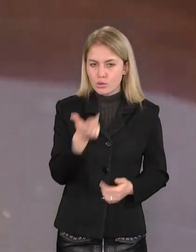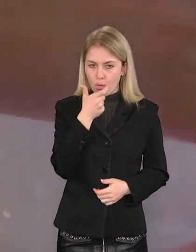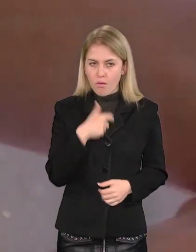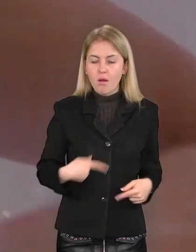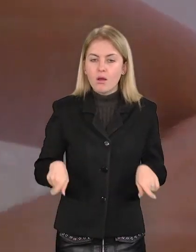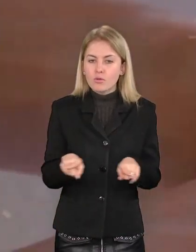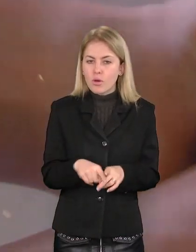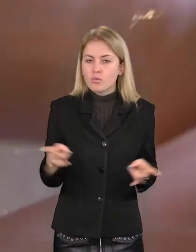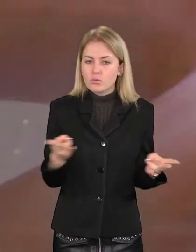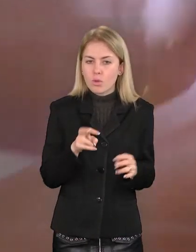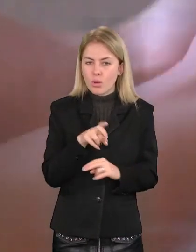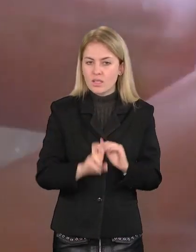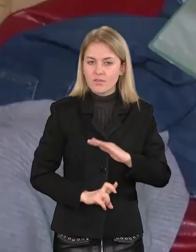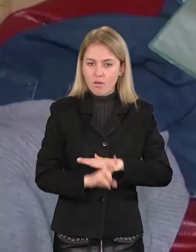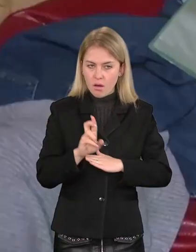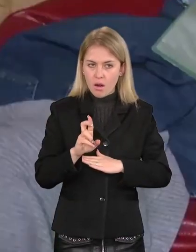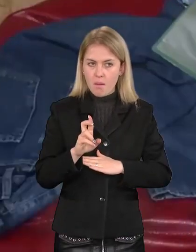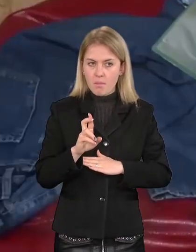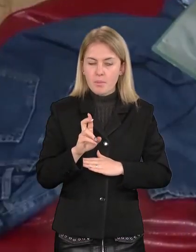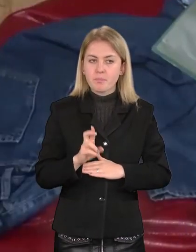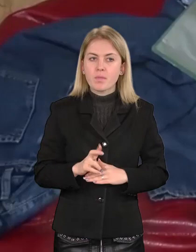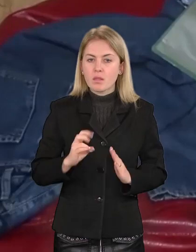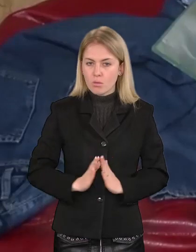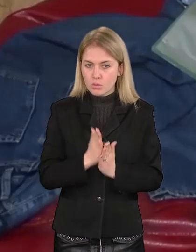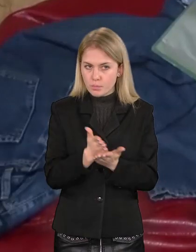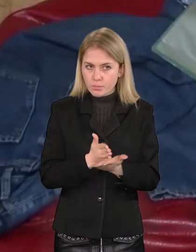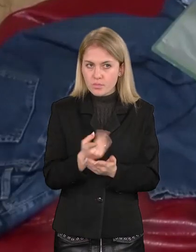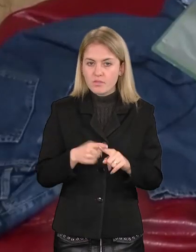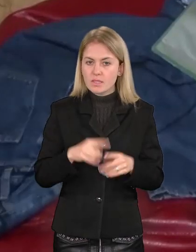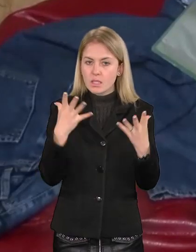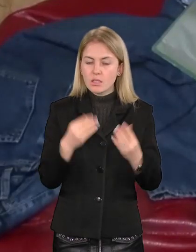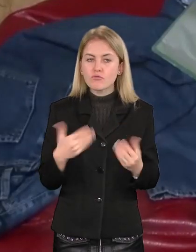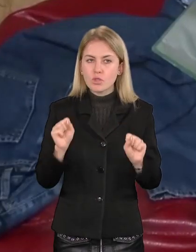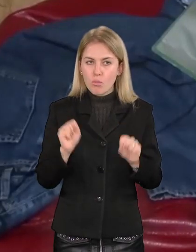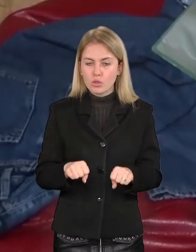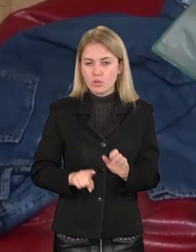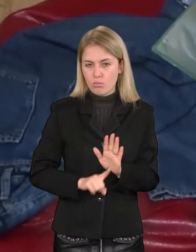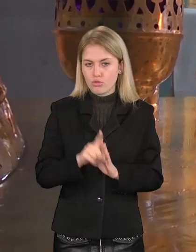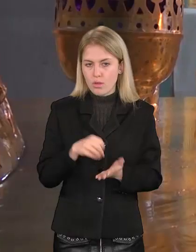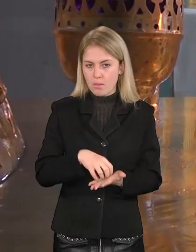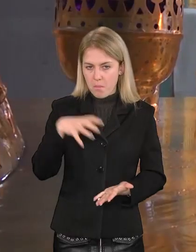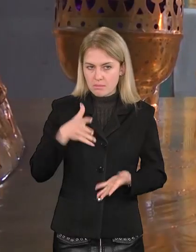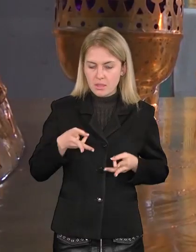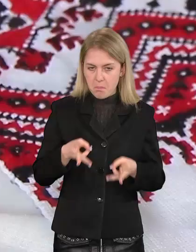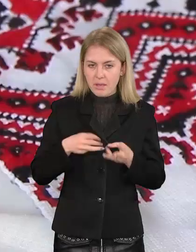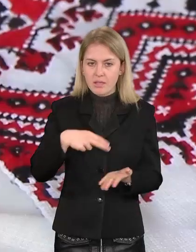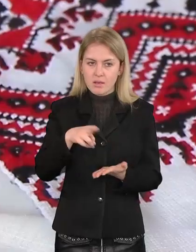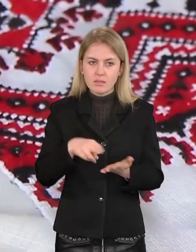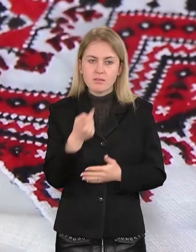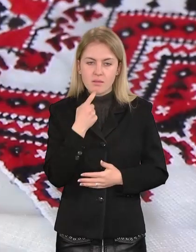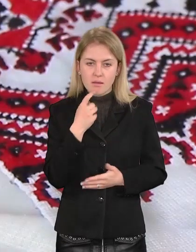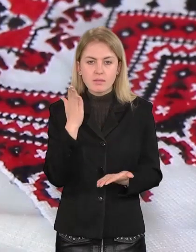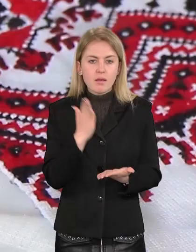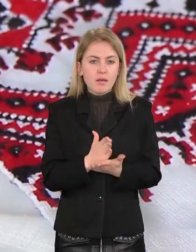Також прийнято ходити у храм на урочисту літургію. У цей день вже можна розпочинати пекти паски та розфарбовувати яйця. Існує